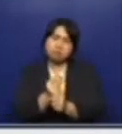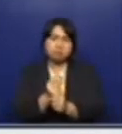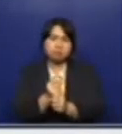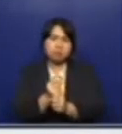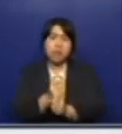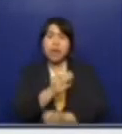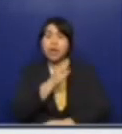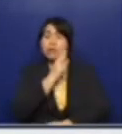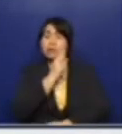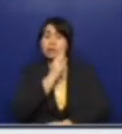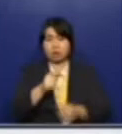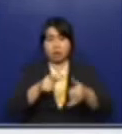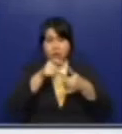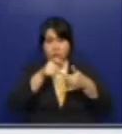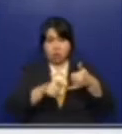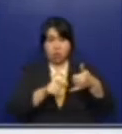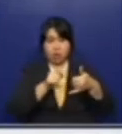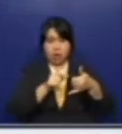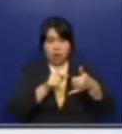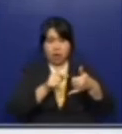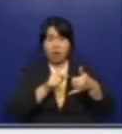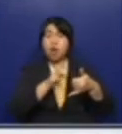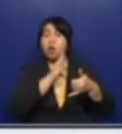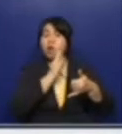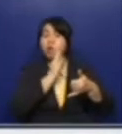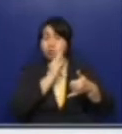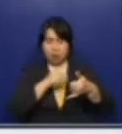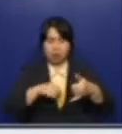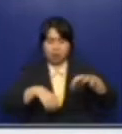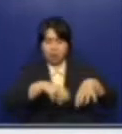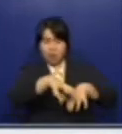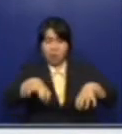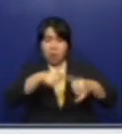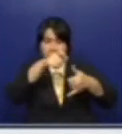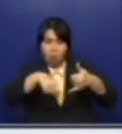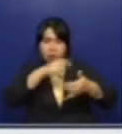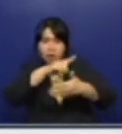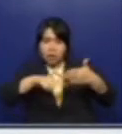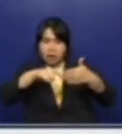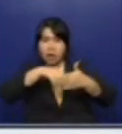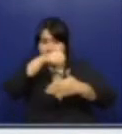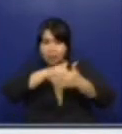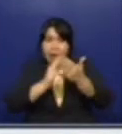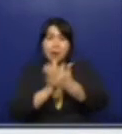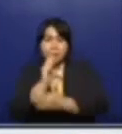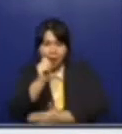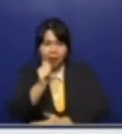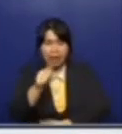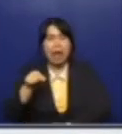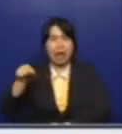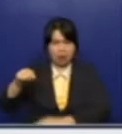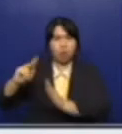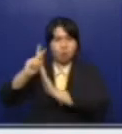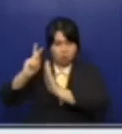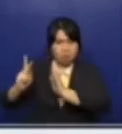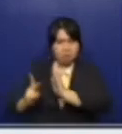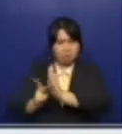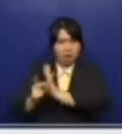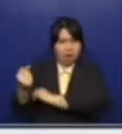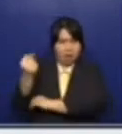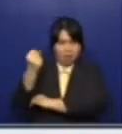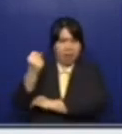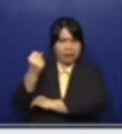ถ้าบุคลากรหรือองค์กรที่มาจากการเลือกตั้งเนี่ยเขาจะเขียนกฎหมายให้มีอำนาจสูง